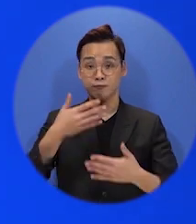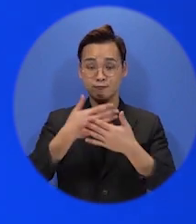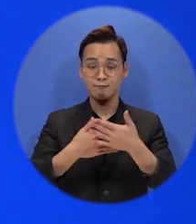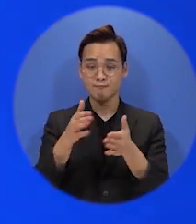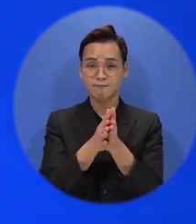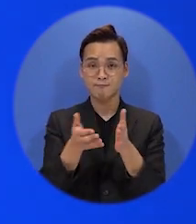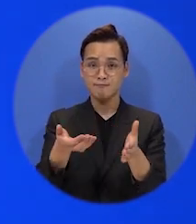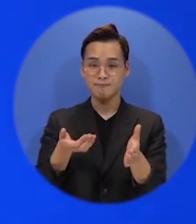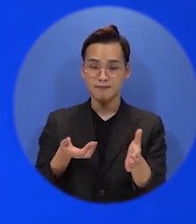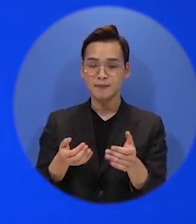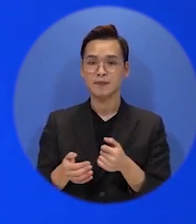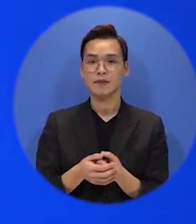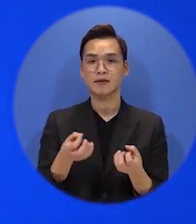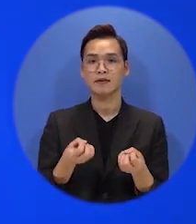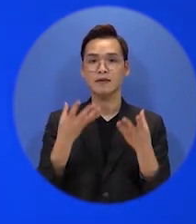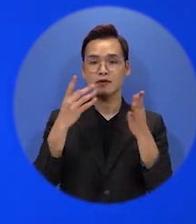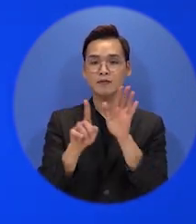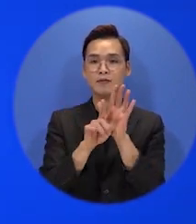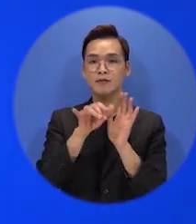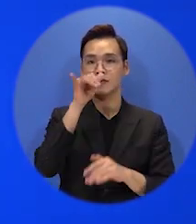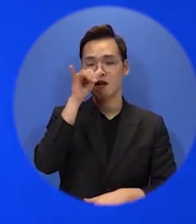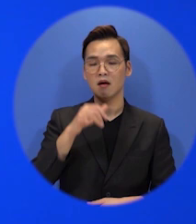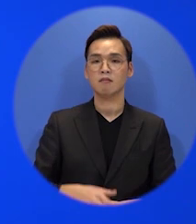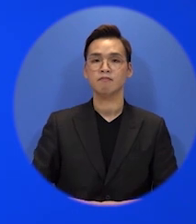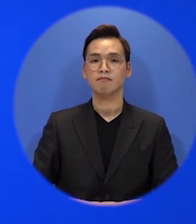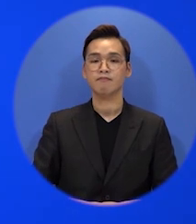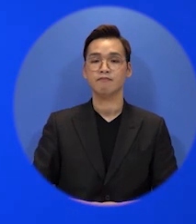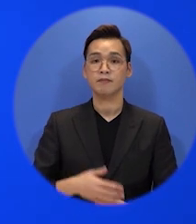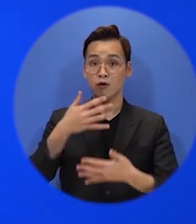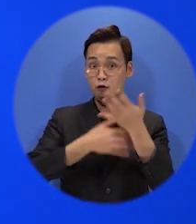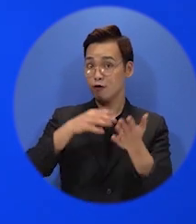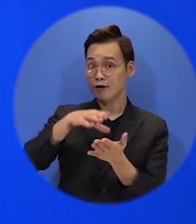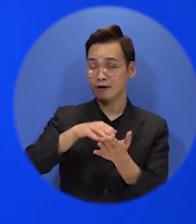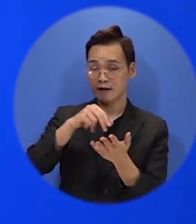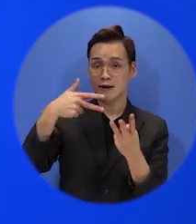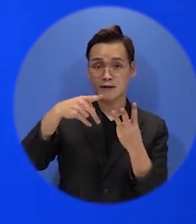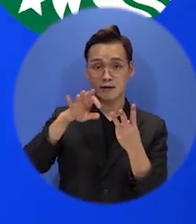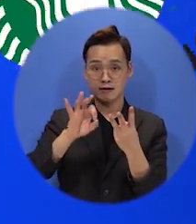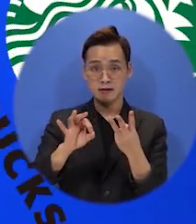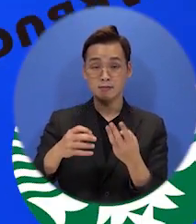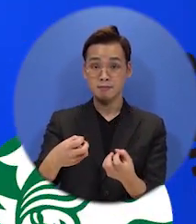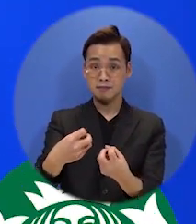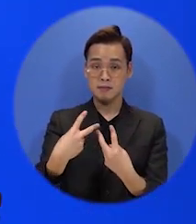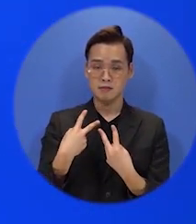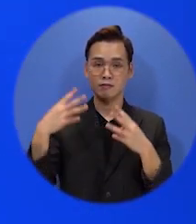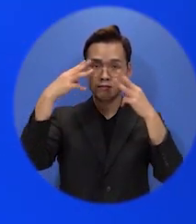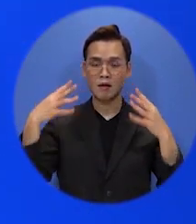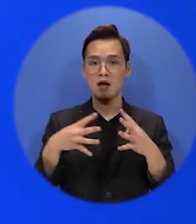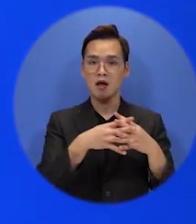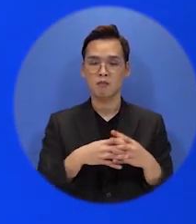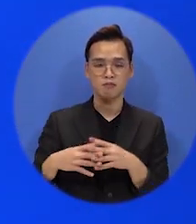영상 본격적으로 시작하기에 앞서서 이벤트를 간단하게 안내해 드릴 건데요. 저희에게 영상을 캡처하신 화면 총 3장을 보내주시면